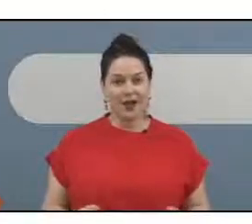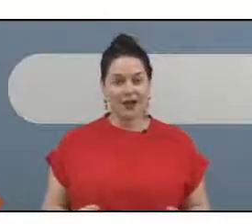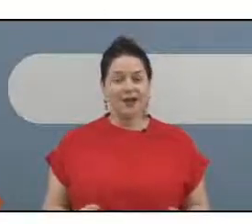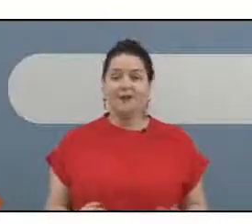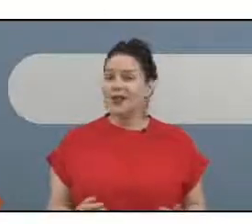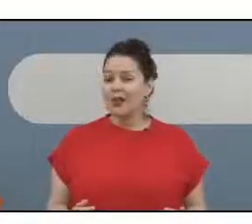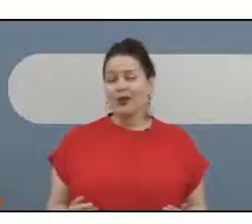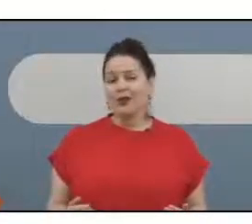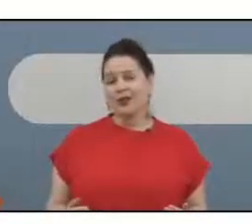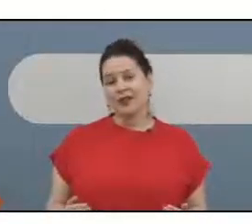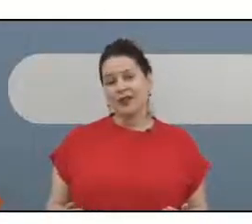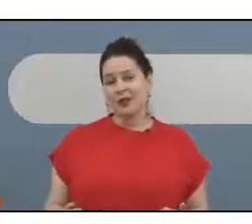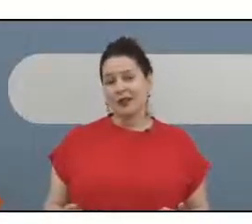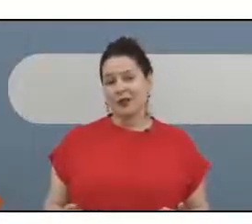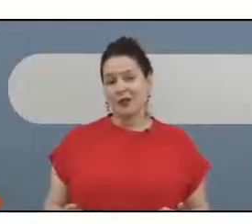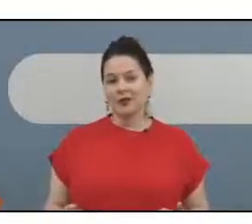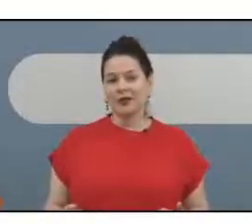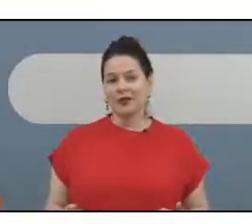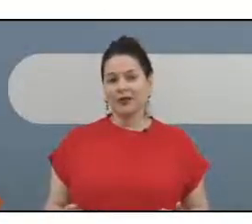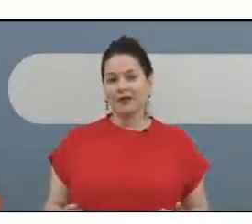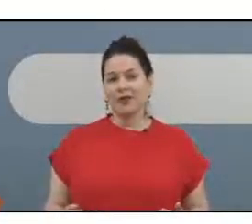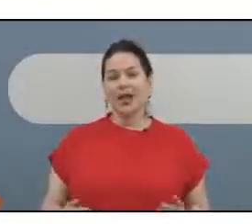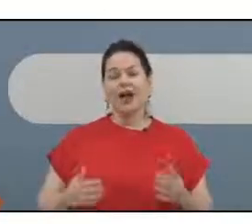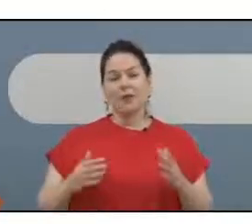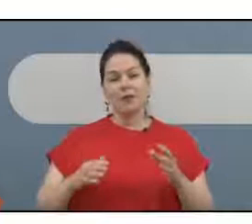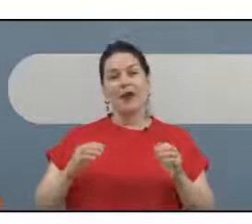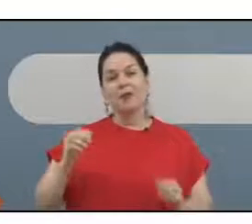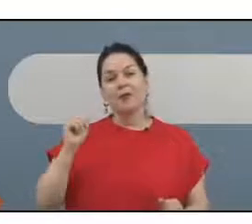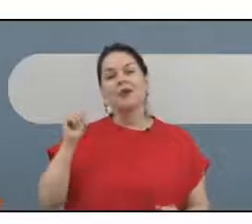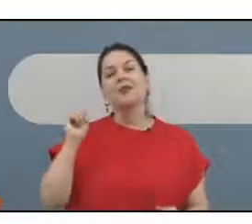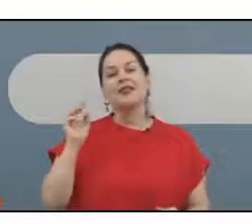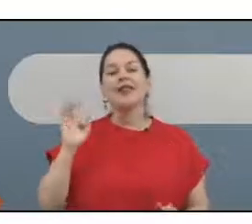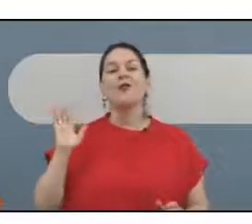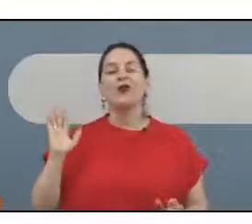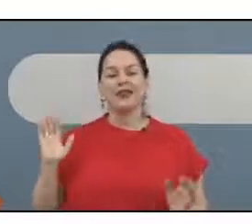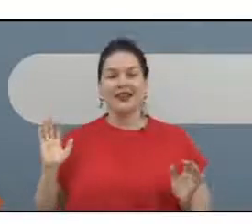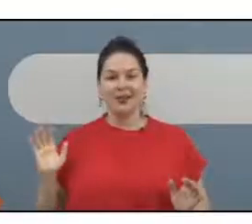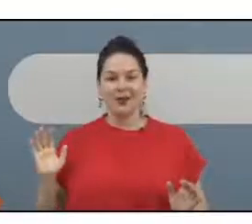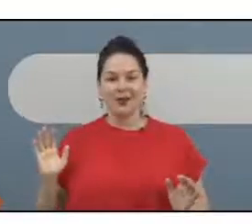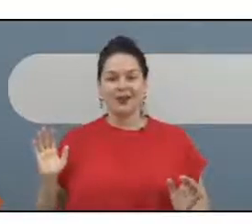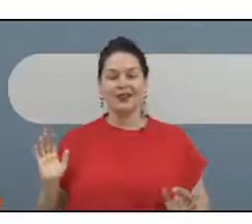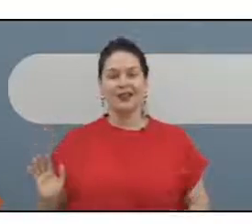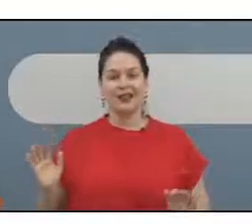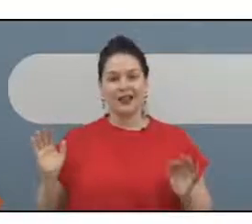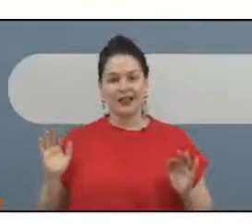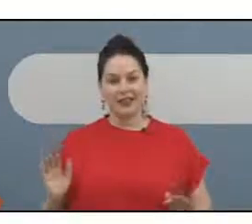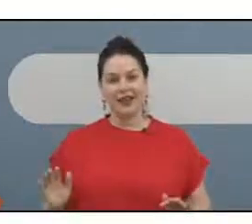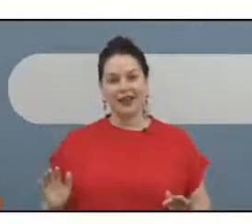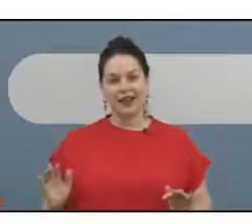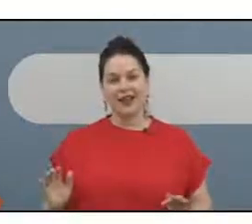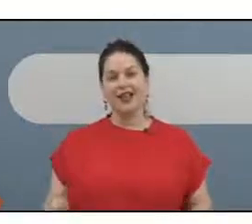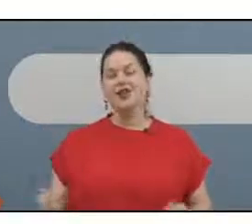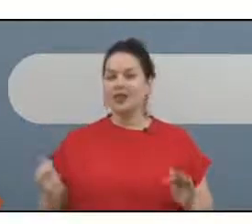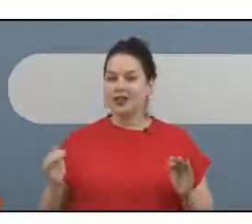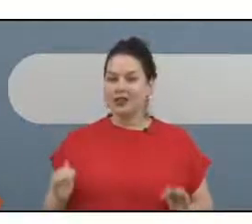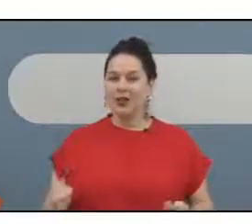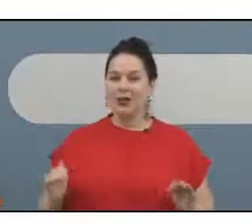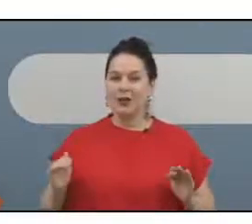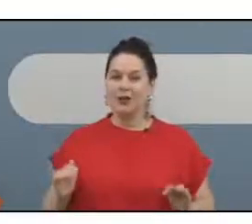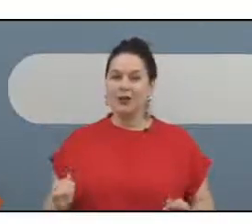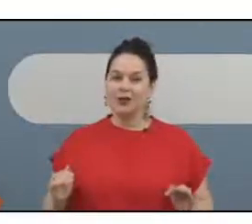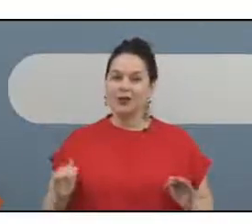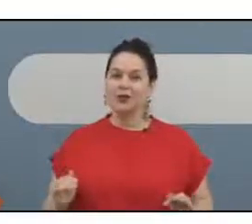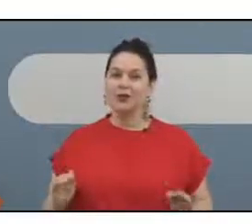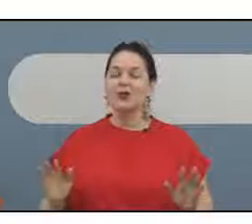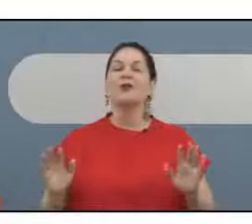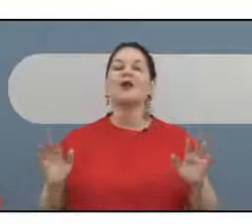רלוונטי לתעופה, וזה יכול להיות רלוונטי להרבה מאוד דברים. הרבה פעמים אומרים, תזכרו את איקרוס, כדי להזכיר לך שיש